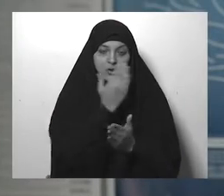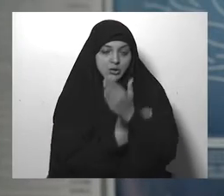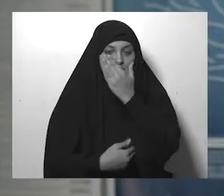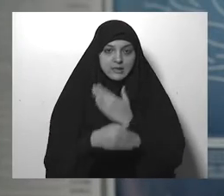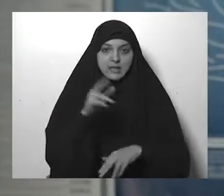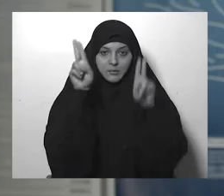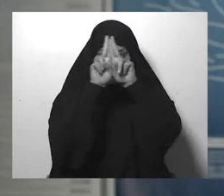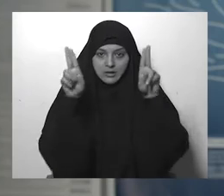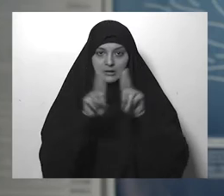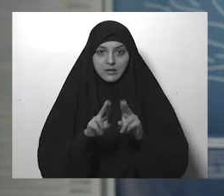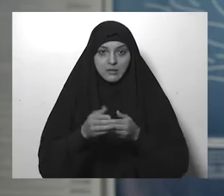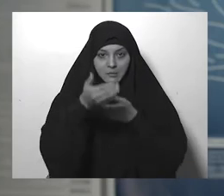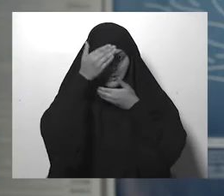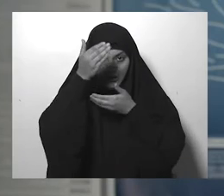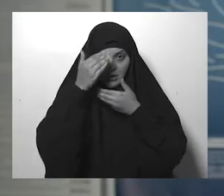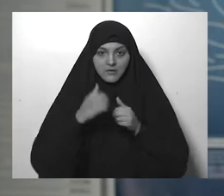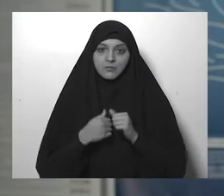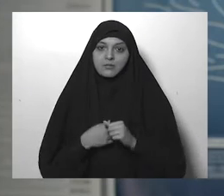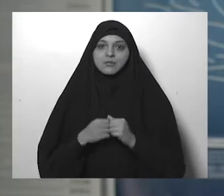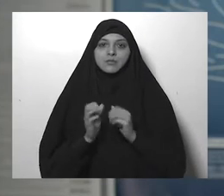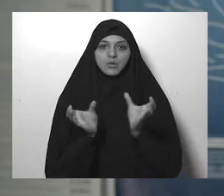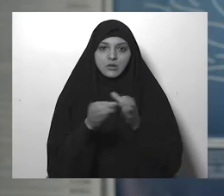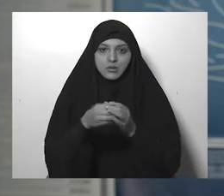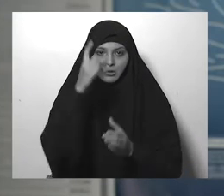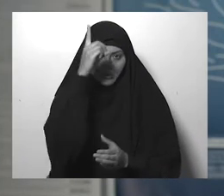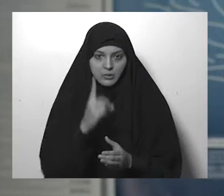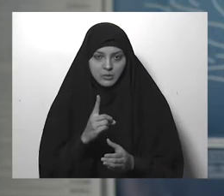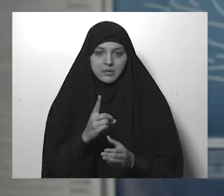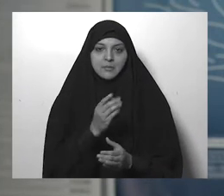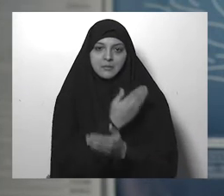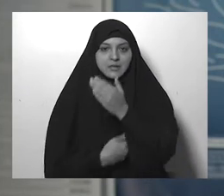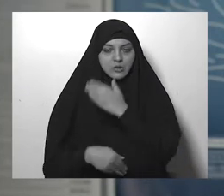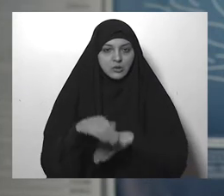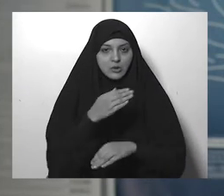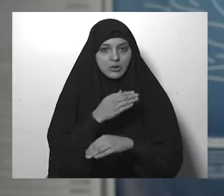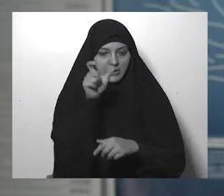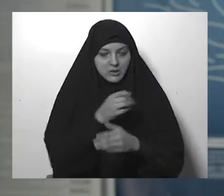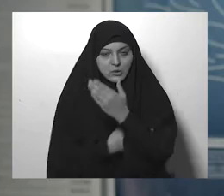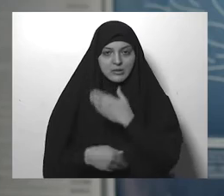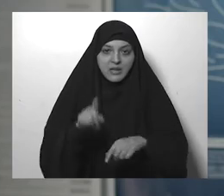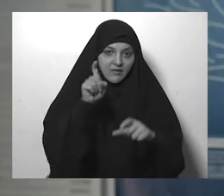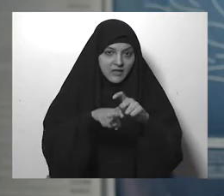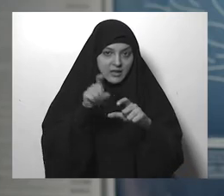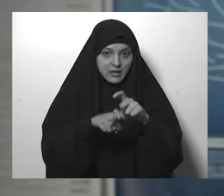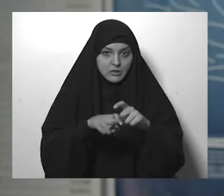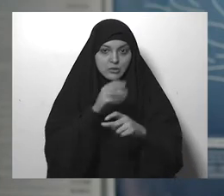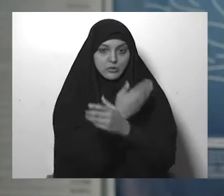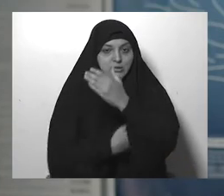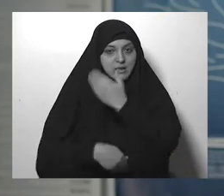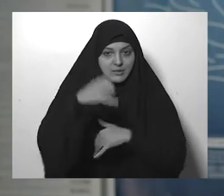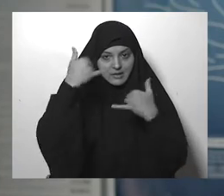maghreb le collectif pour la promotion des droits des personnes handicapées au maroc la fédération algérienne de personnes handicapées et